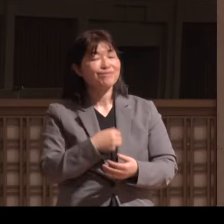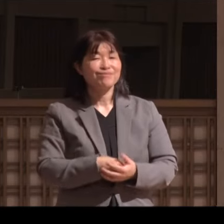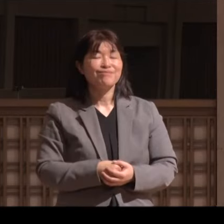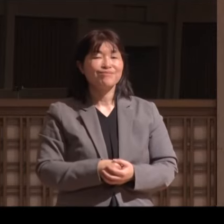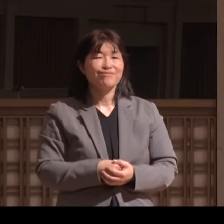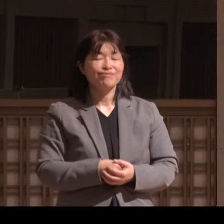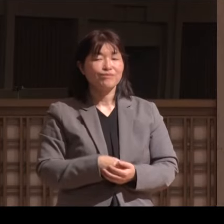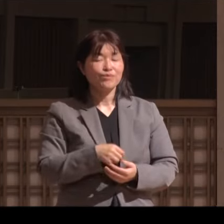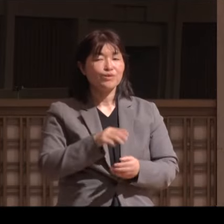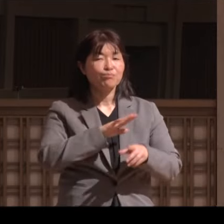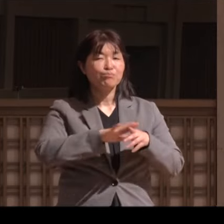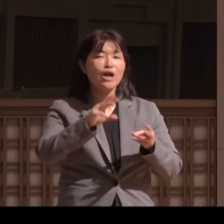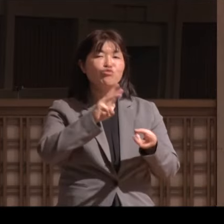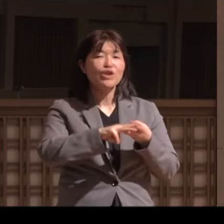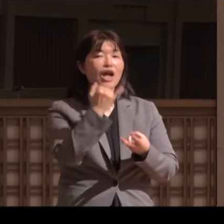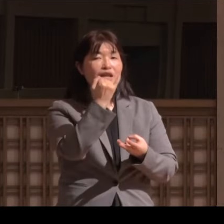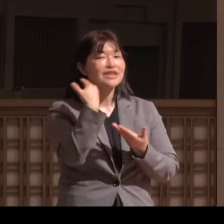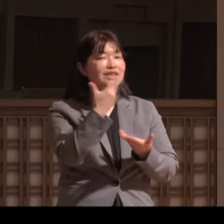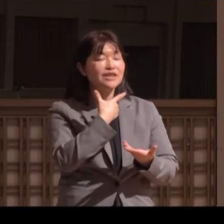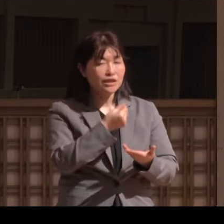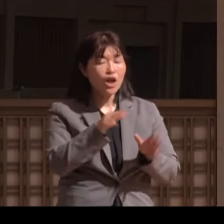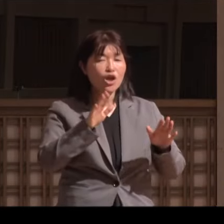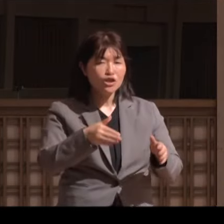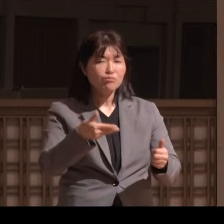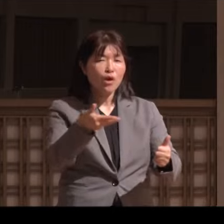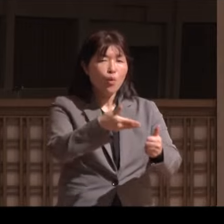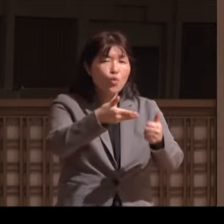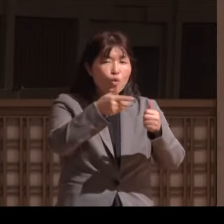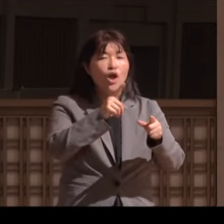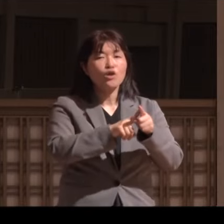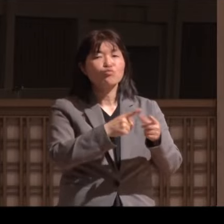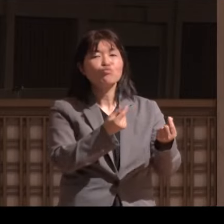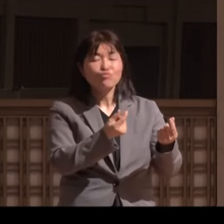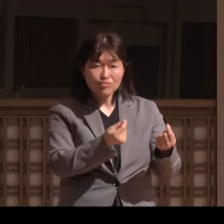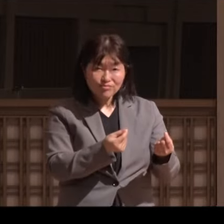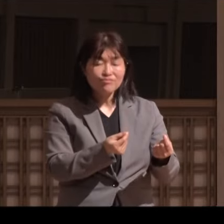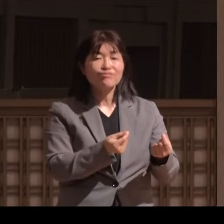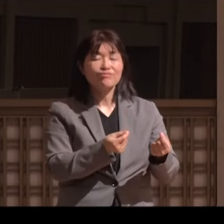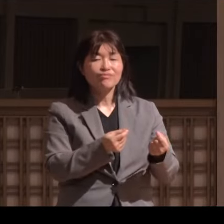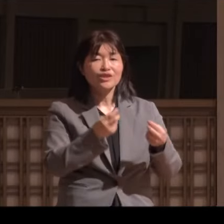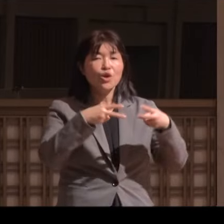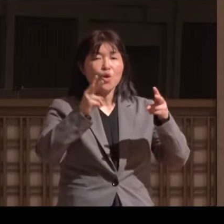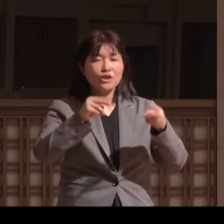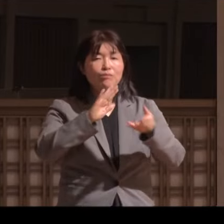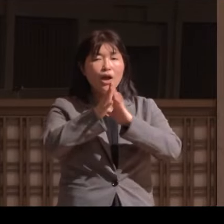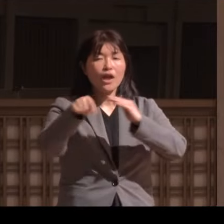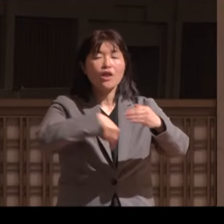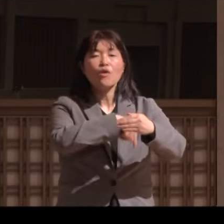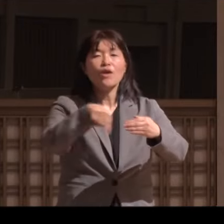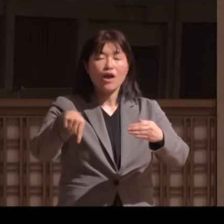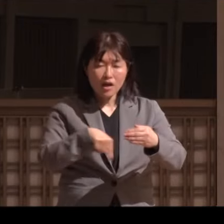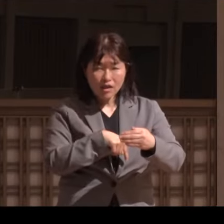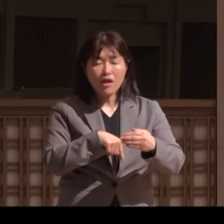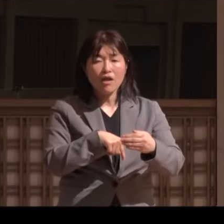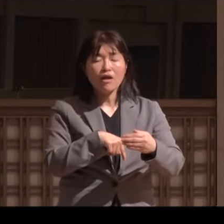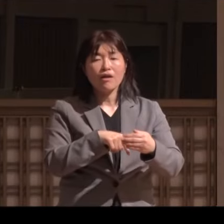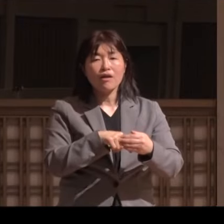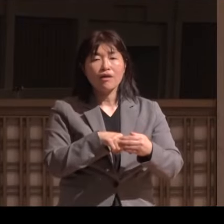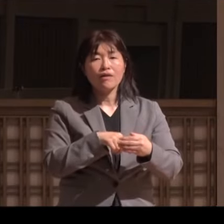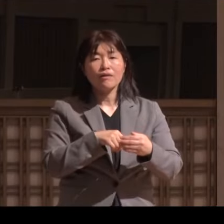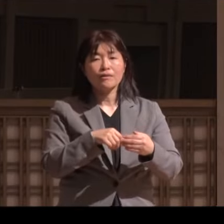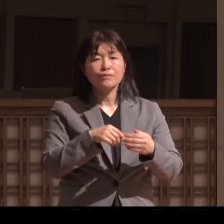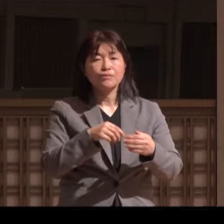正田さんに聞いてみたいなと思うんですけども今子育てをされていらっしゃるお立場そしてえ広島県外市街県外から